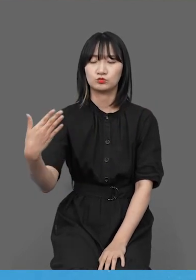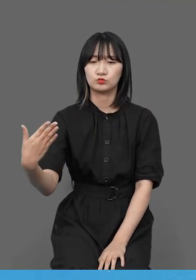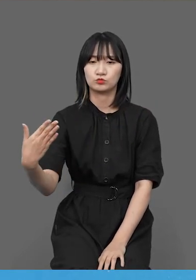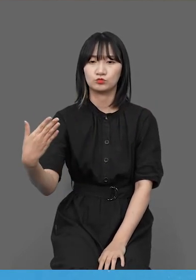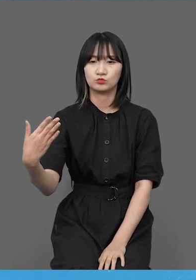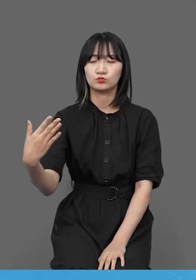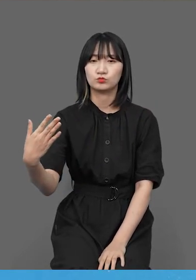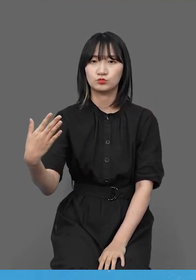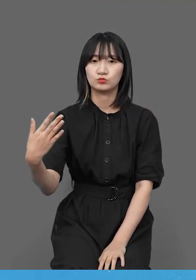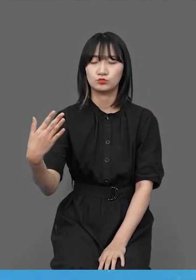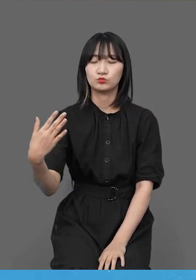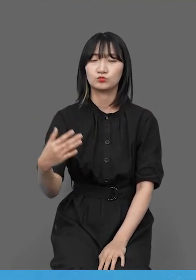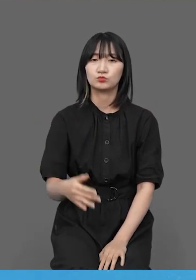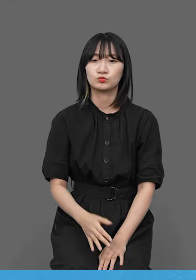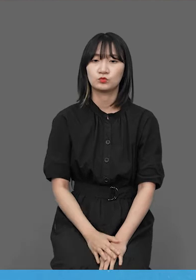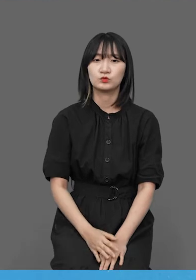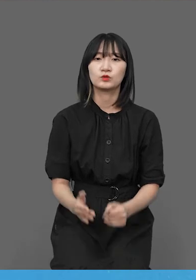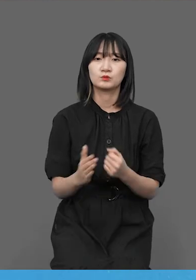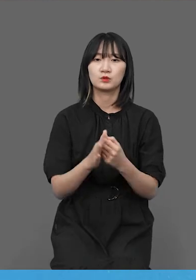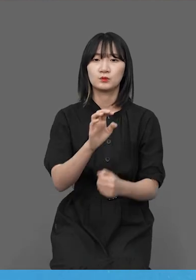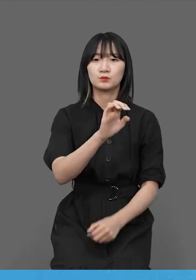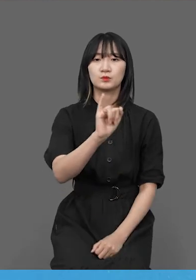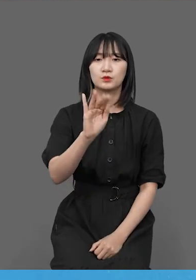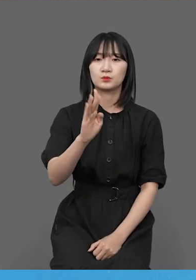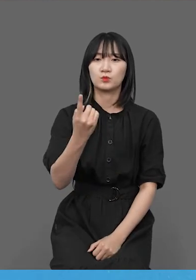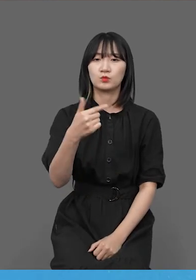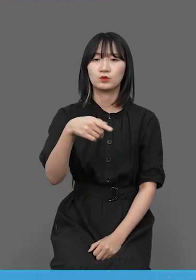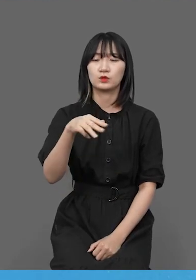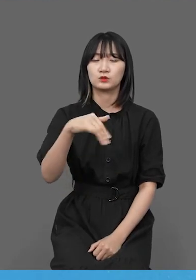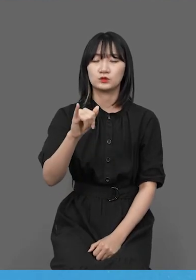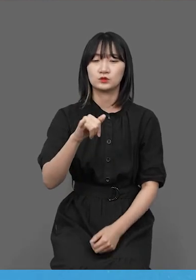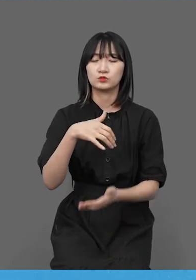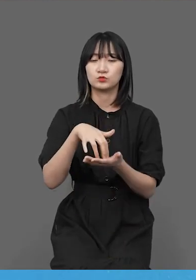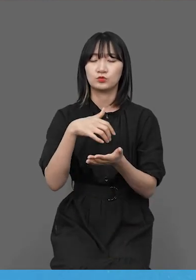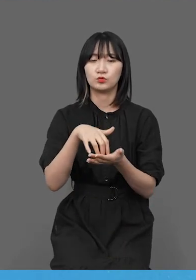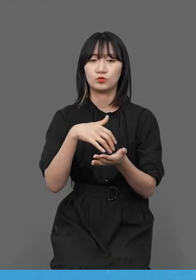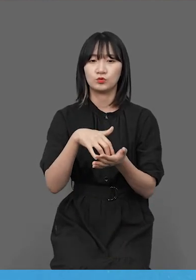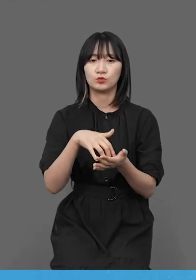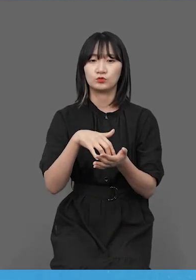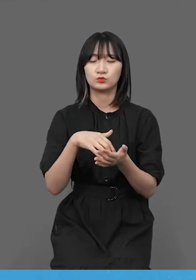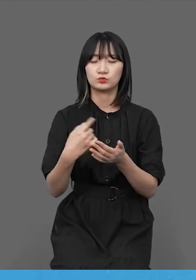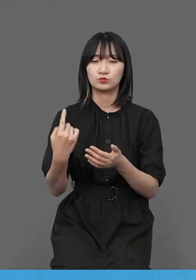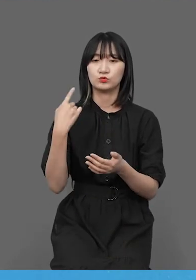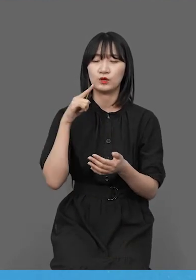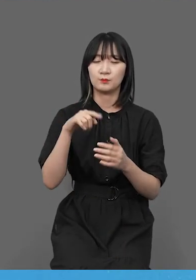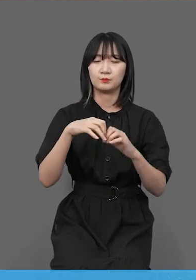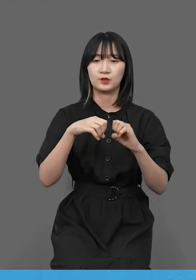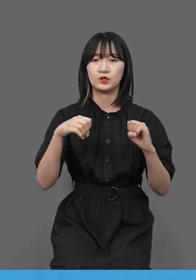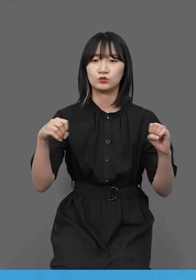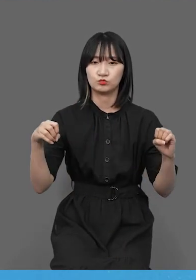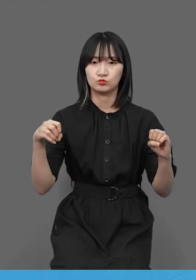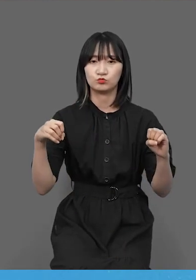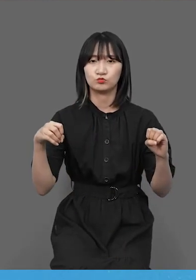어쨌든 그래서 피보나치 수열에 뒤에 숫자를 앞에 숫자로 나눈